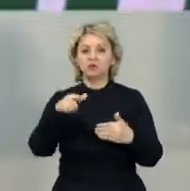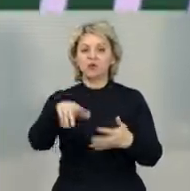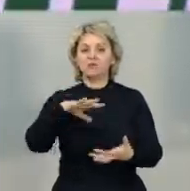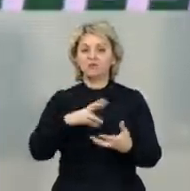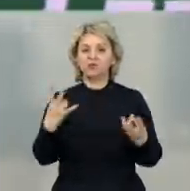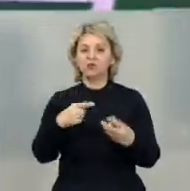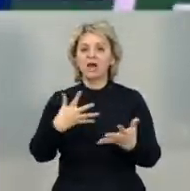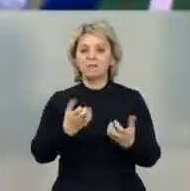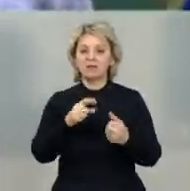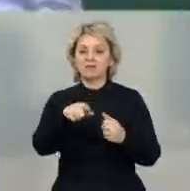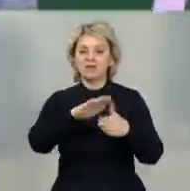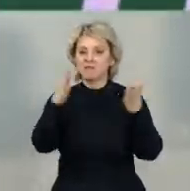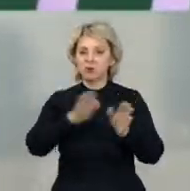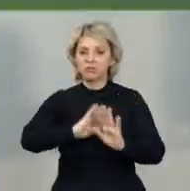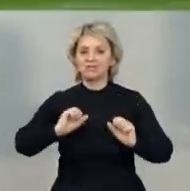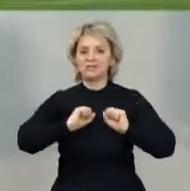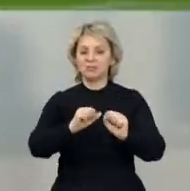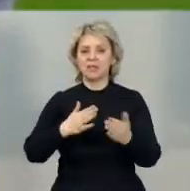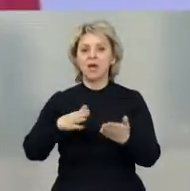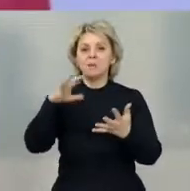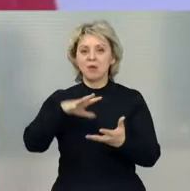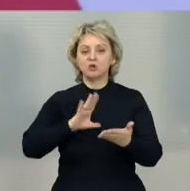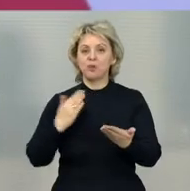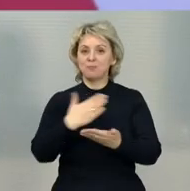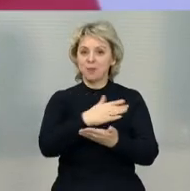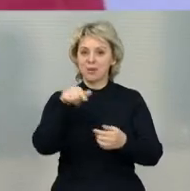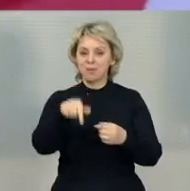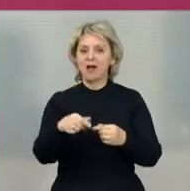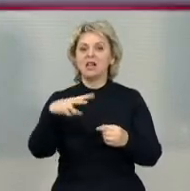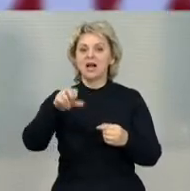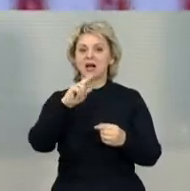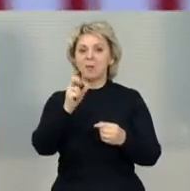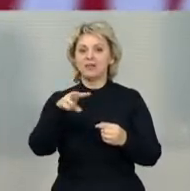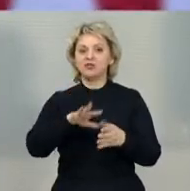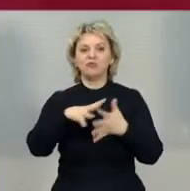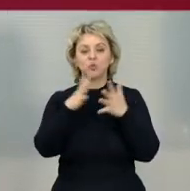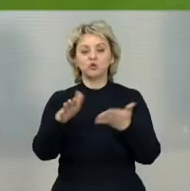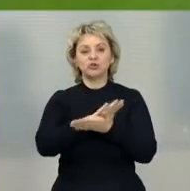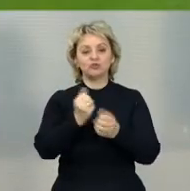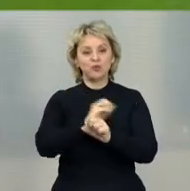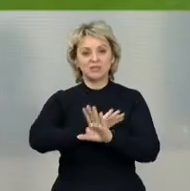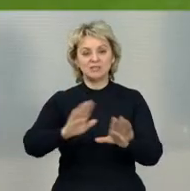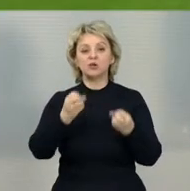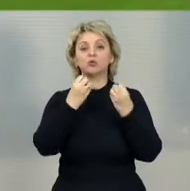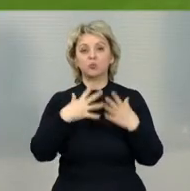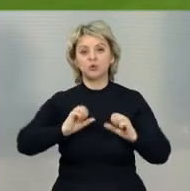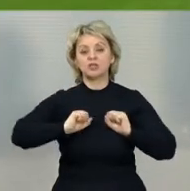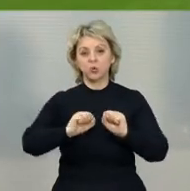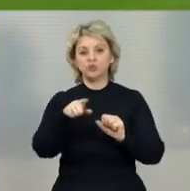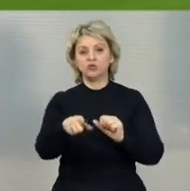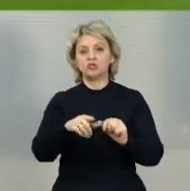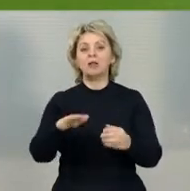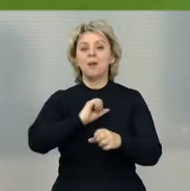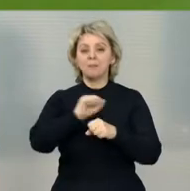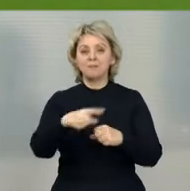надо признать, ворота не спасал, мяч летел мимо. А «Локомотив» тоже ничего больше не создал. Просто удержал